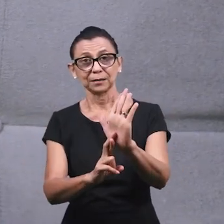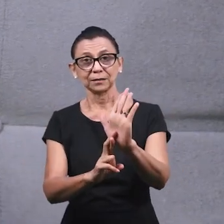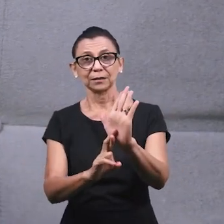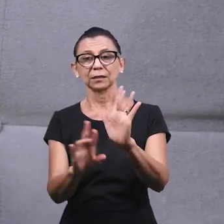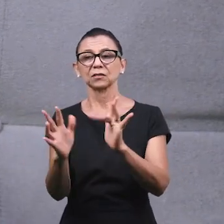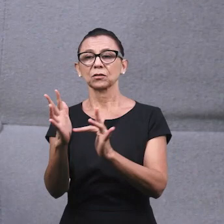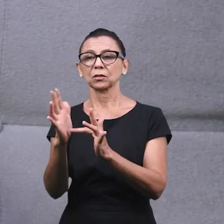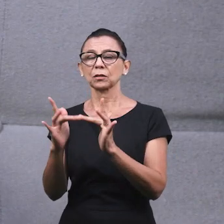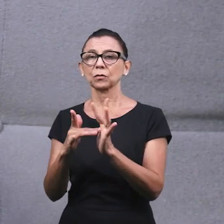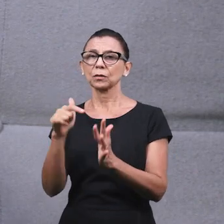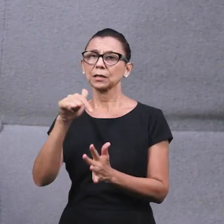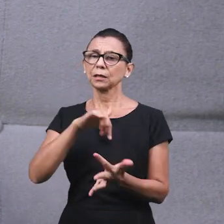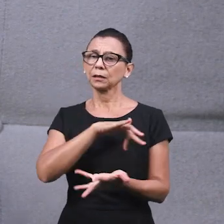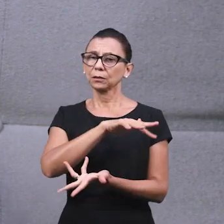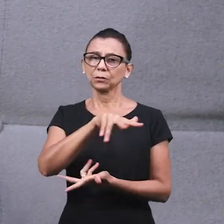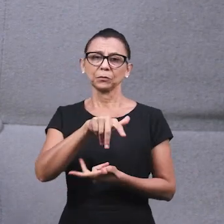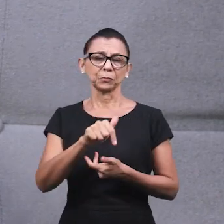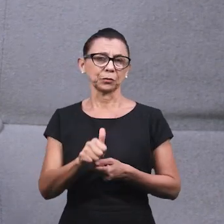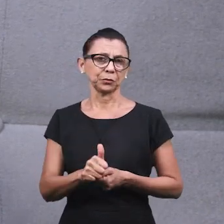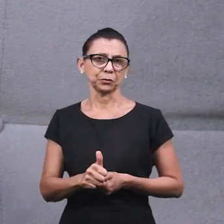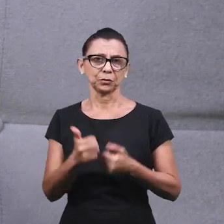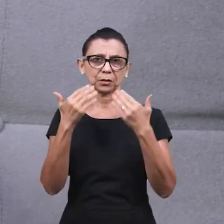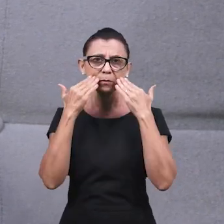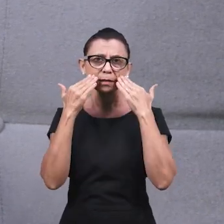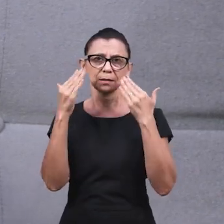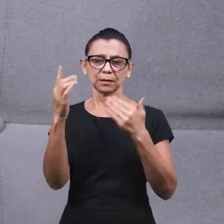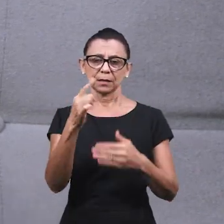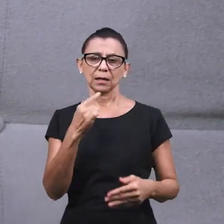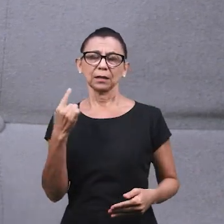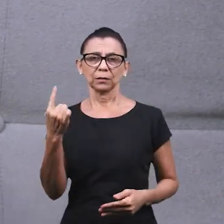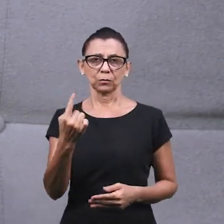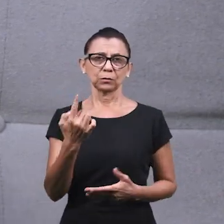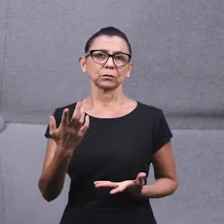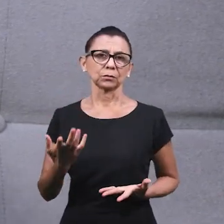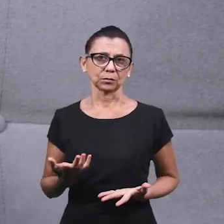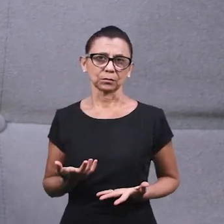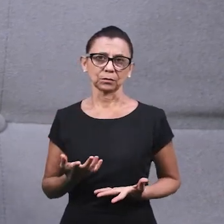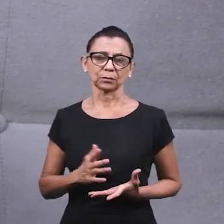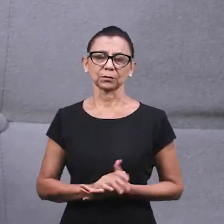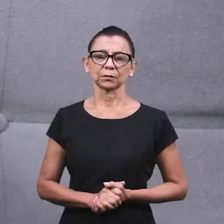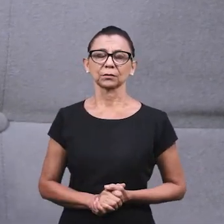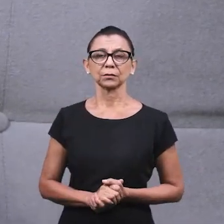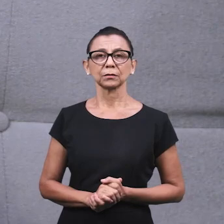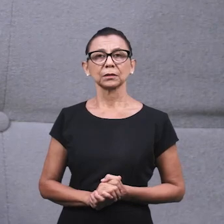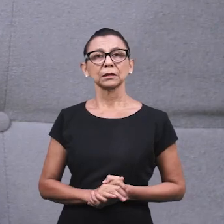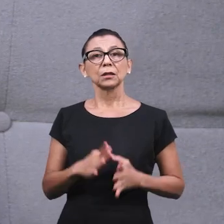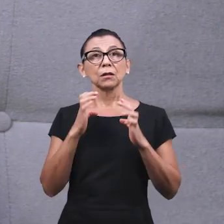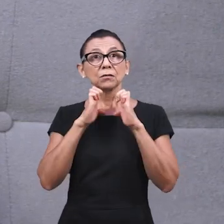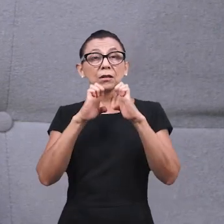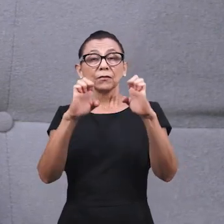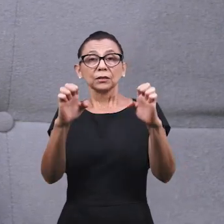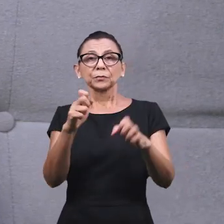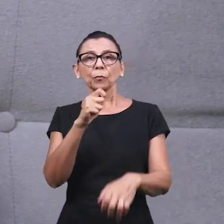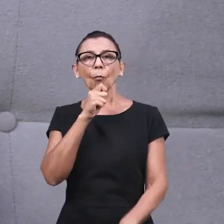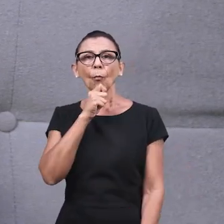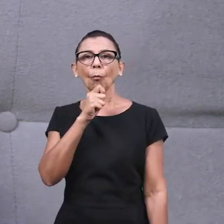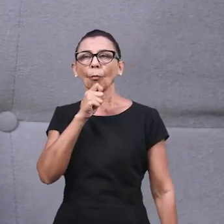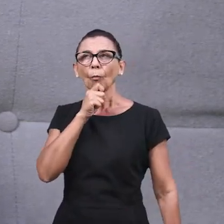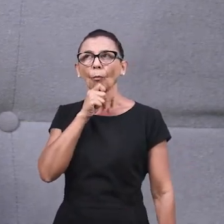L'Évangile, ce mystère, donc l'Évangile sans mystère, c'est-à-dire sans la